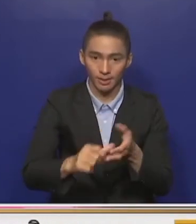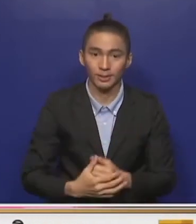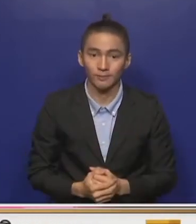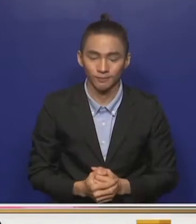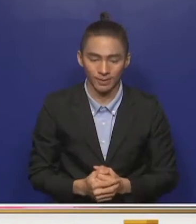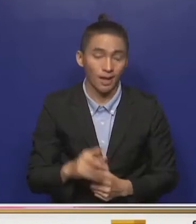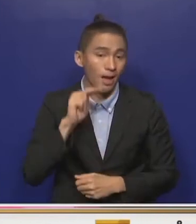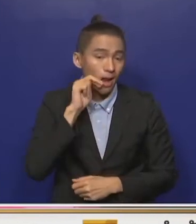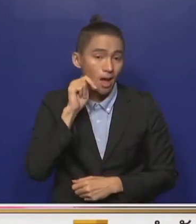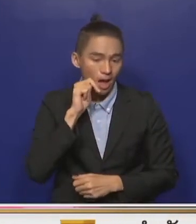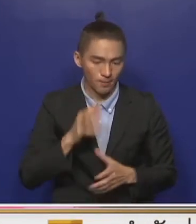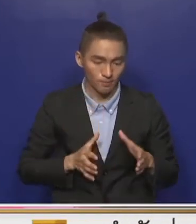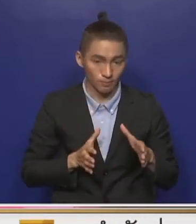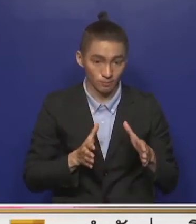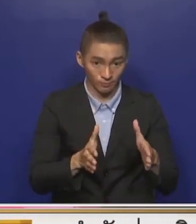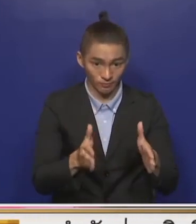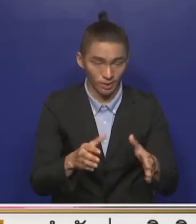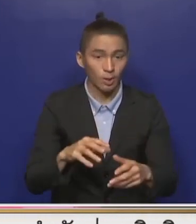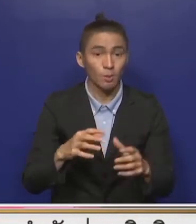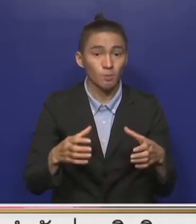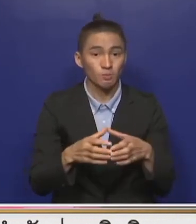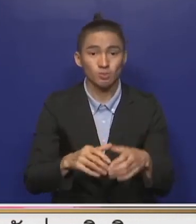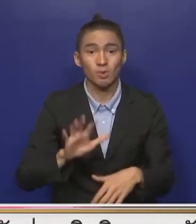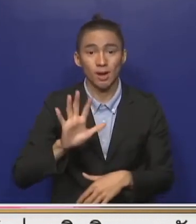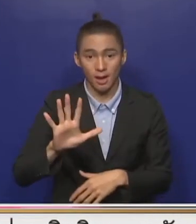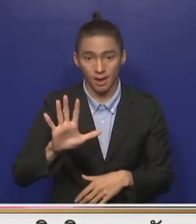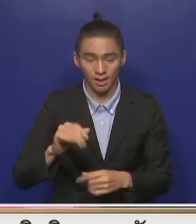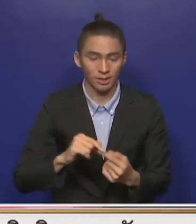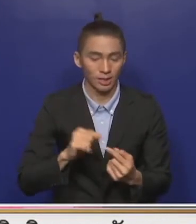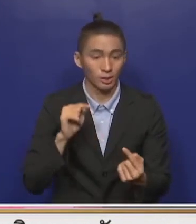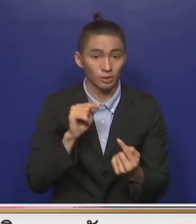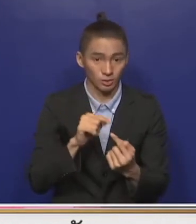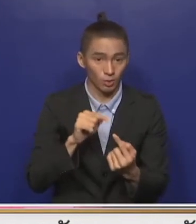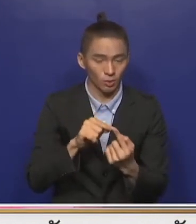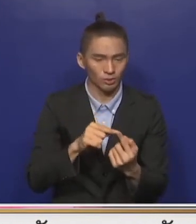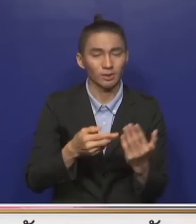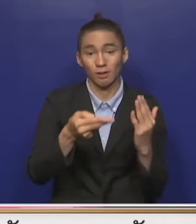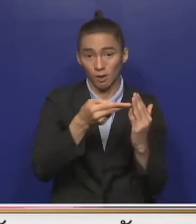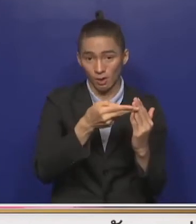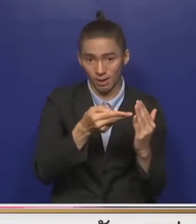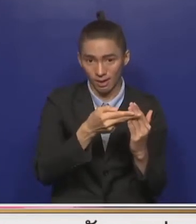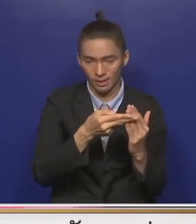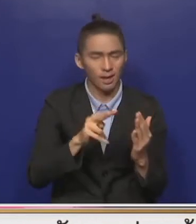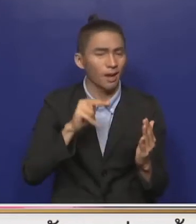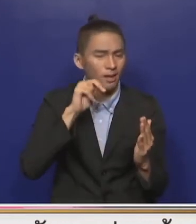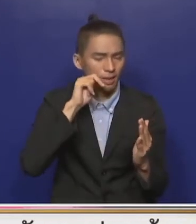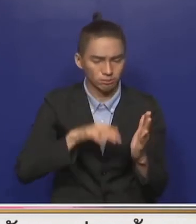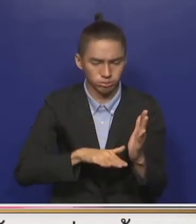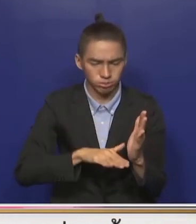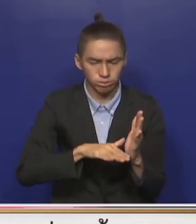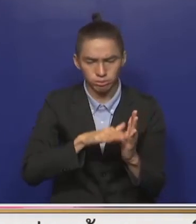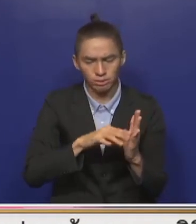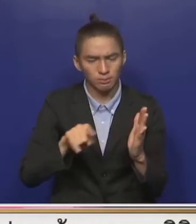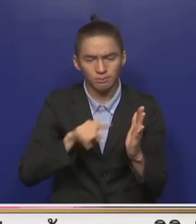ครูท์บ้านหนองอ้วกหมู่ 5ตำบลทุ่งหลวงอำเภอโพนพิสัยมีสภาพตื้นเขินและน้ำไม่เพียงพอ